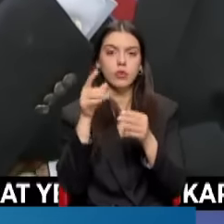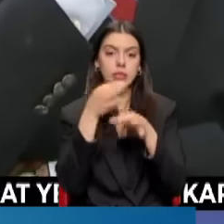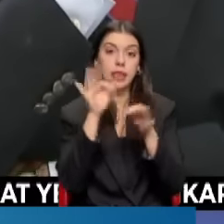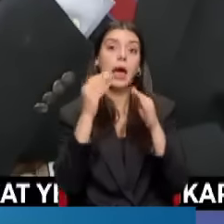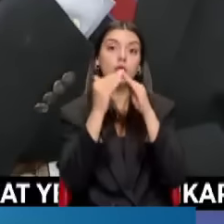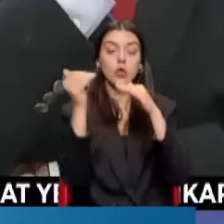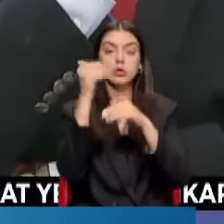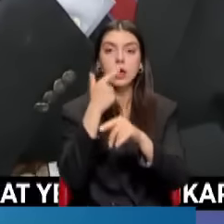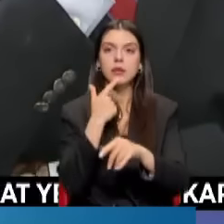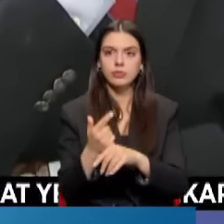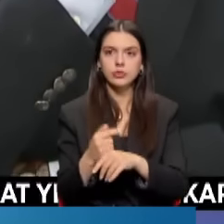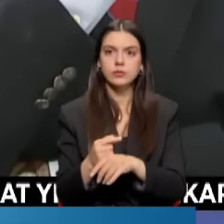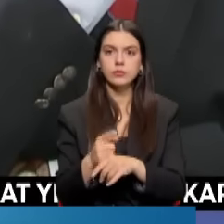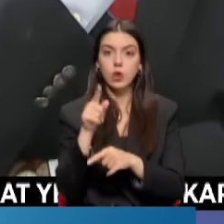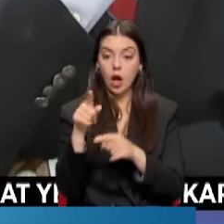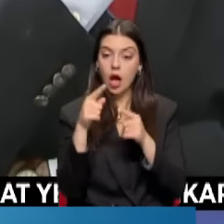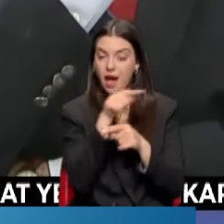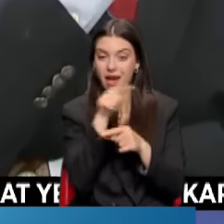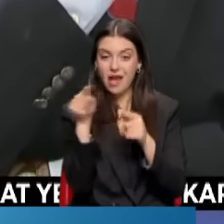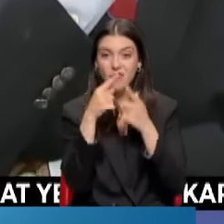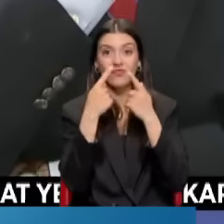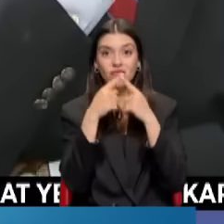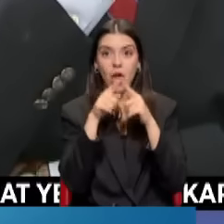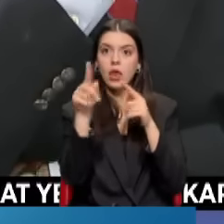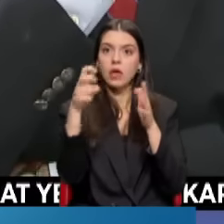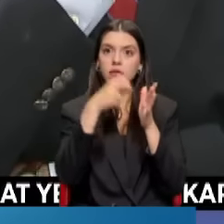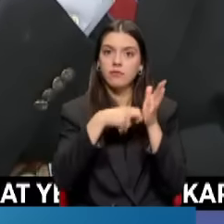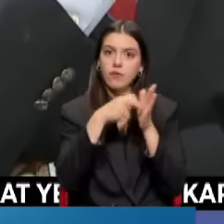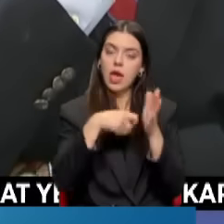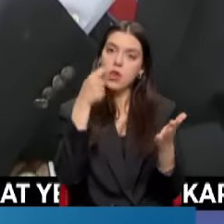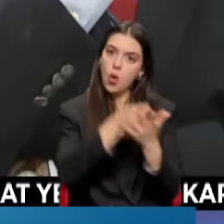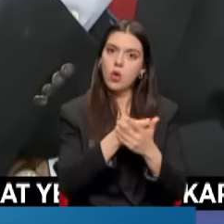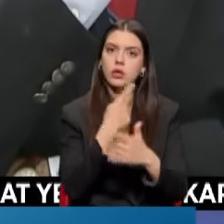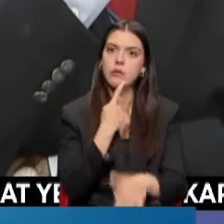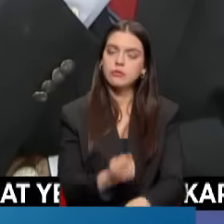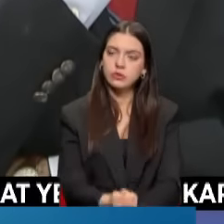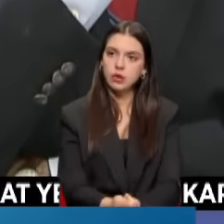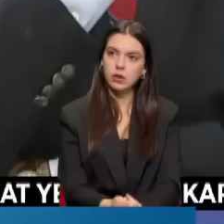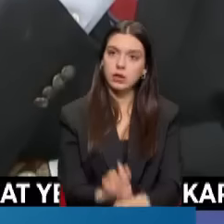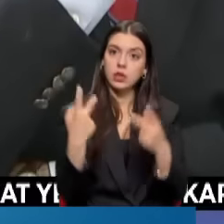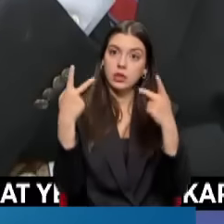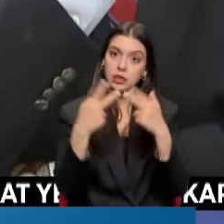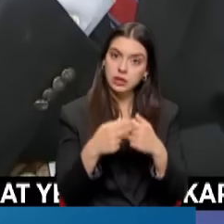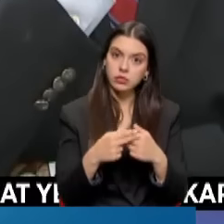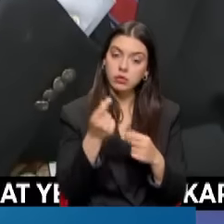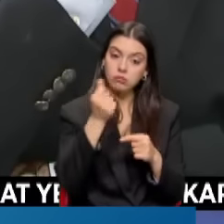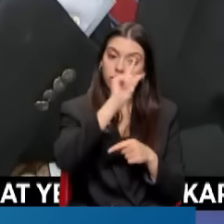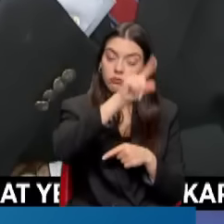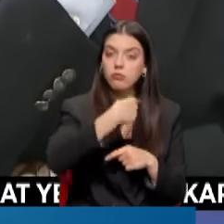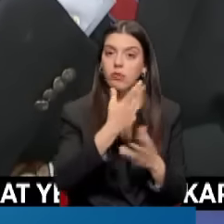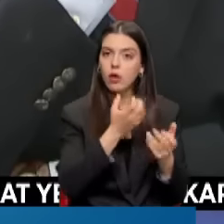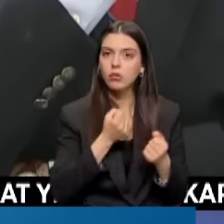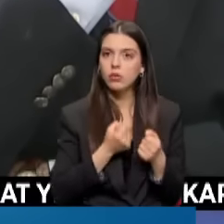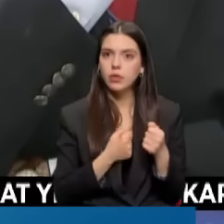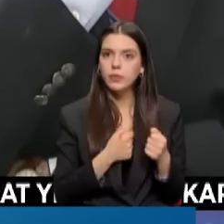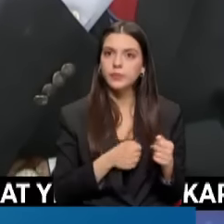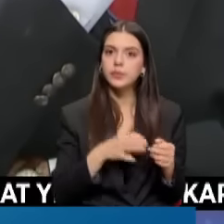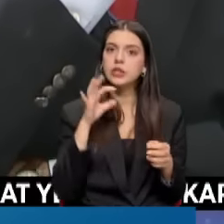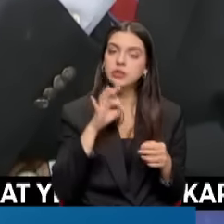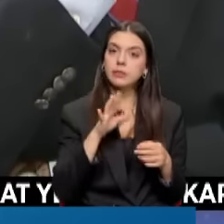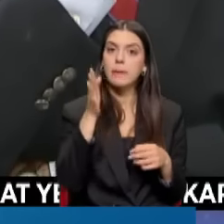arttı o arada artışın vergisini verin bakalım diye kesiyorlar ve tahsil ediyorlar başka bir iş